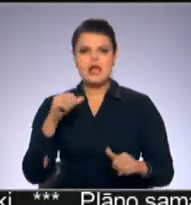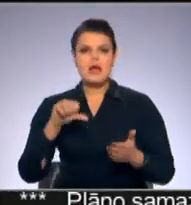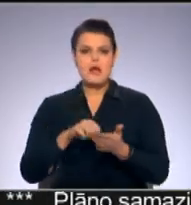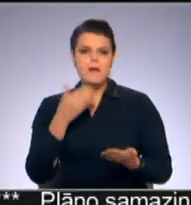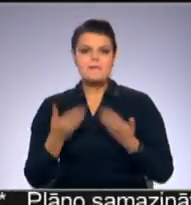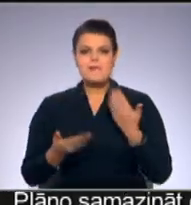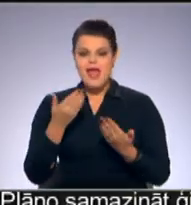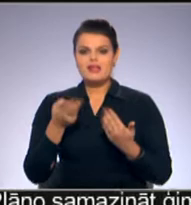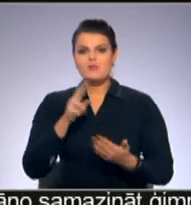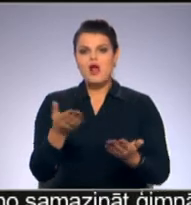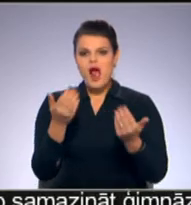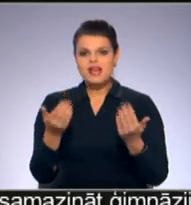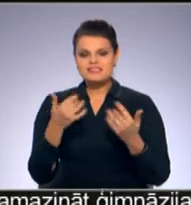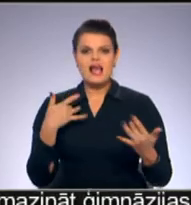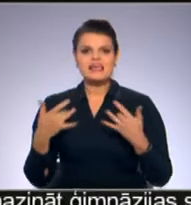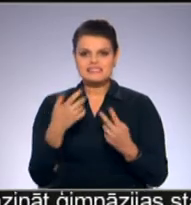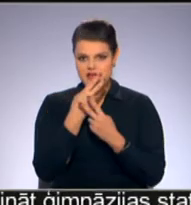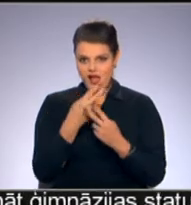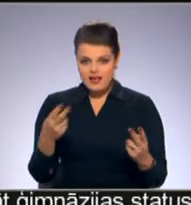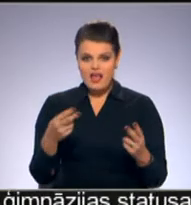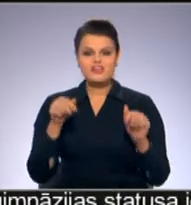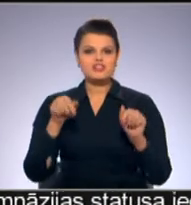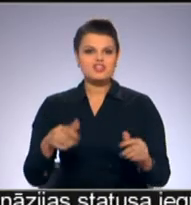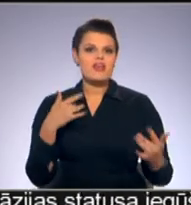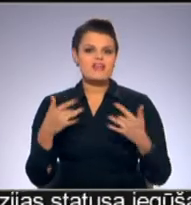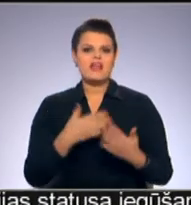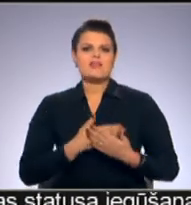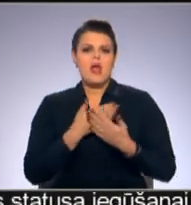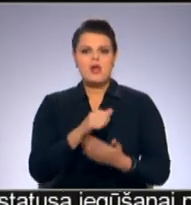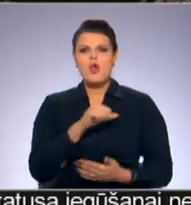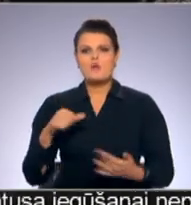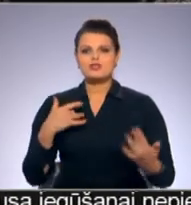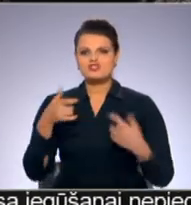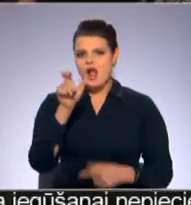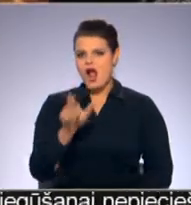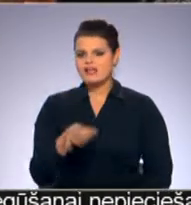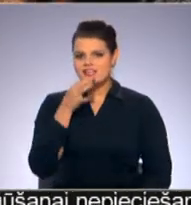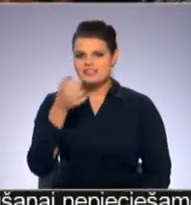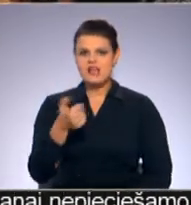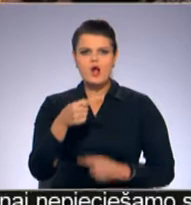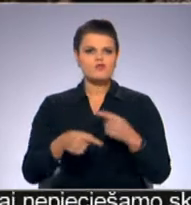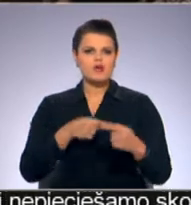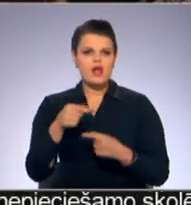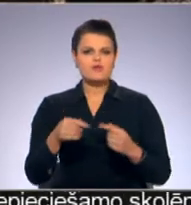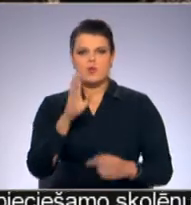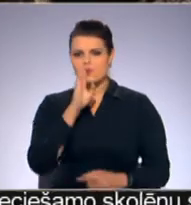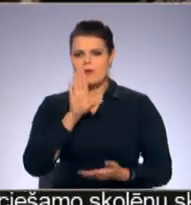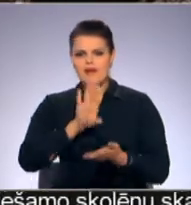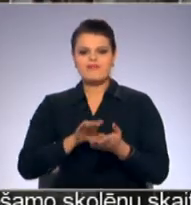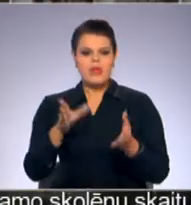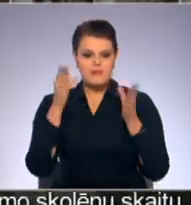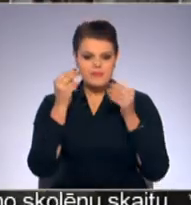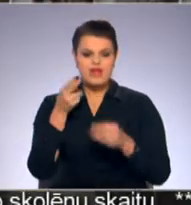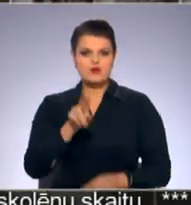kurā limbažnieki tiek aicināti uz izrādēm. Limbažos teātri mīl un paši aktieri atzīst, gadu gaitā gūta nopietna pieredze un